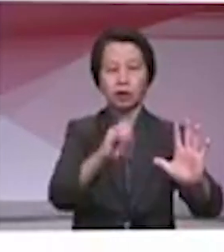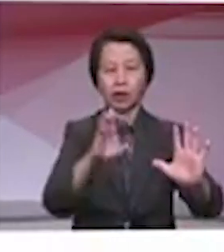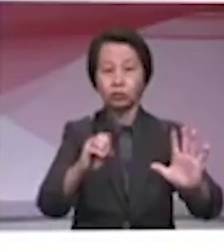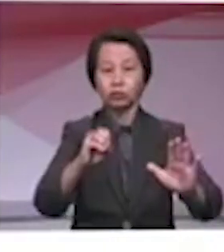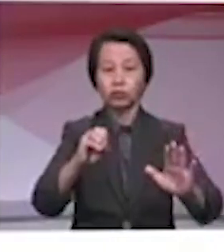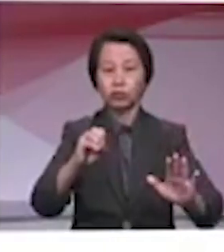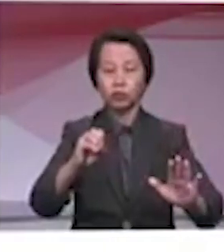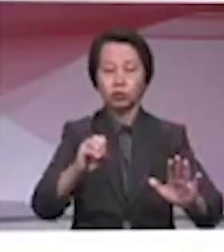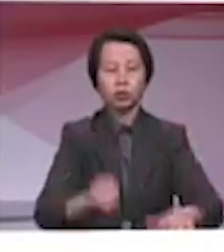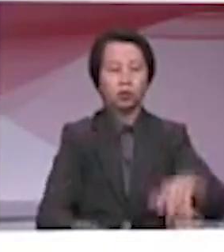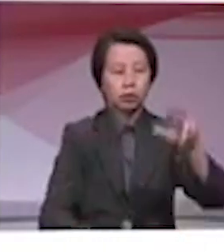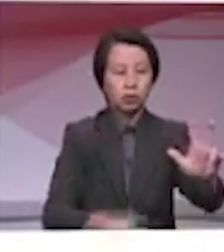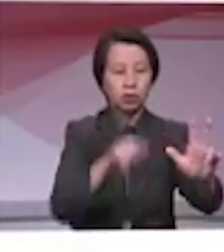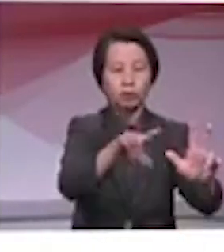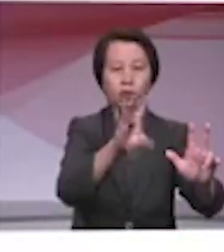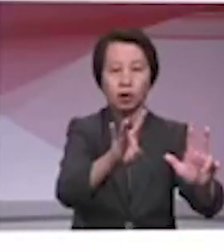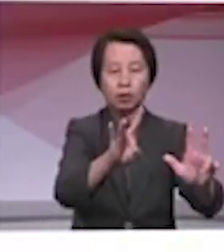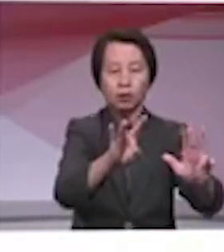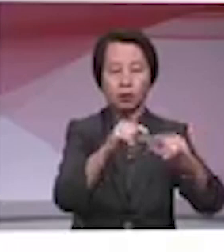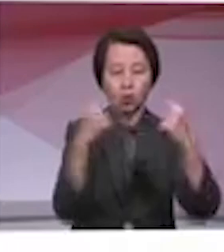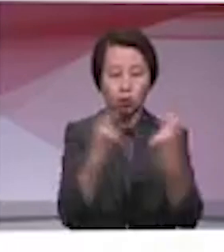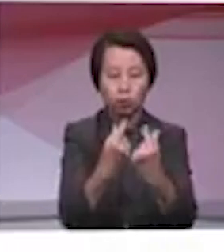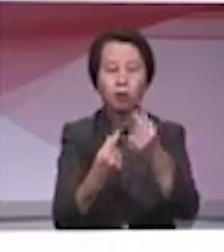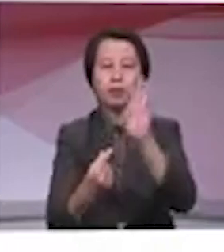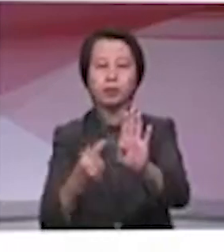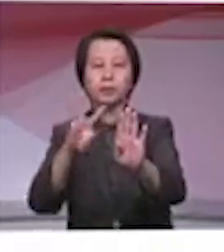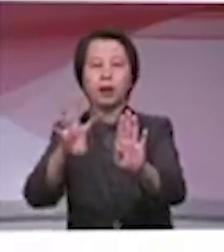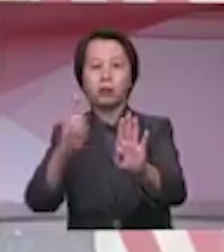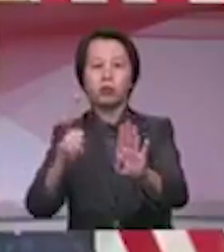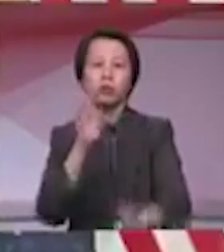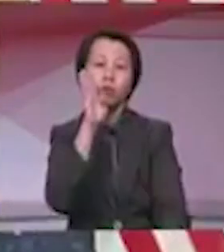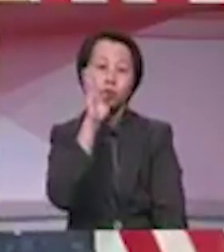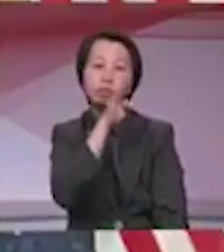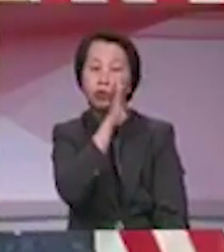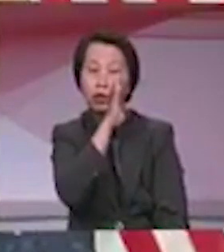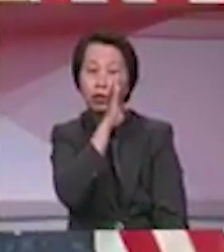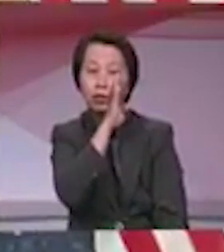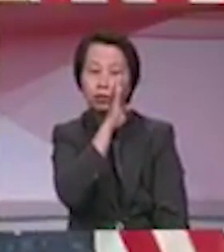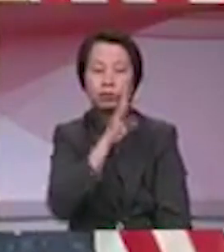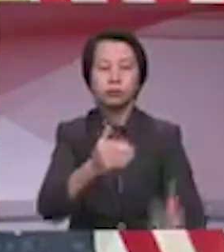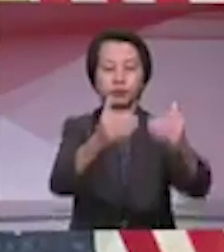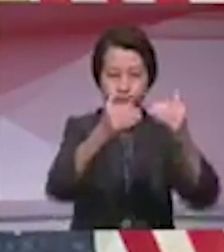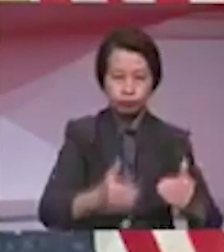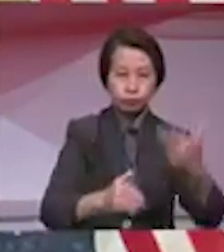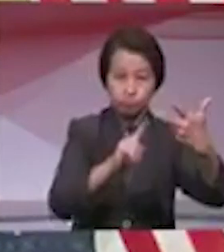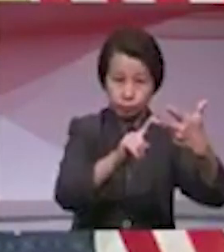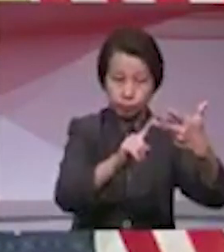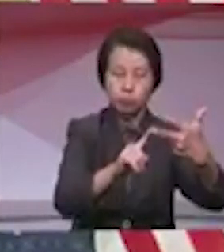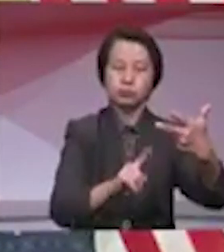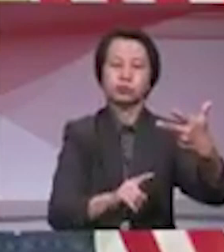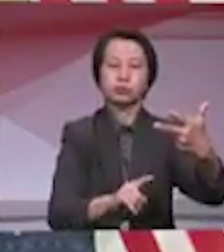RM500 kepada 3.8 juta kumpulan B40 bujang. Ketiga